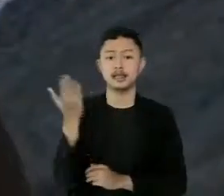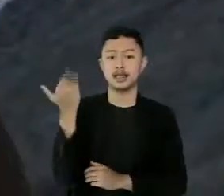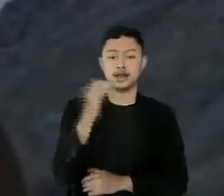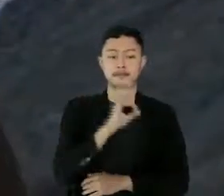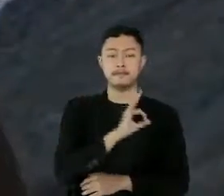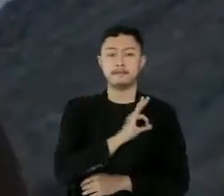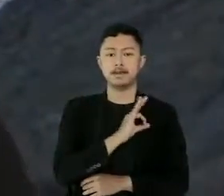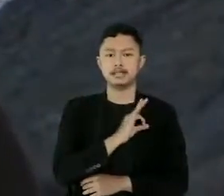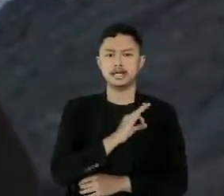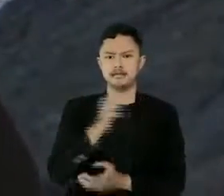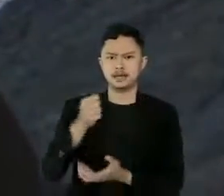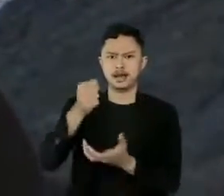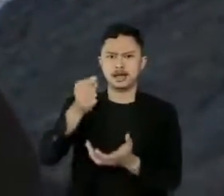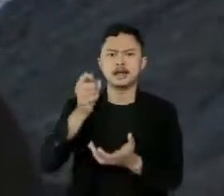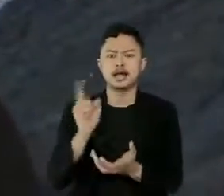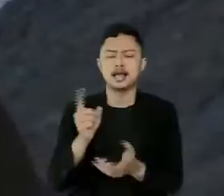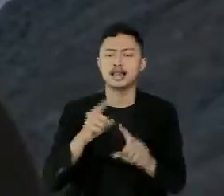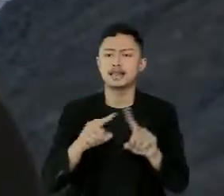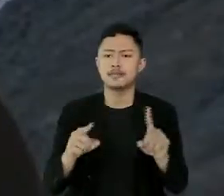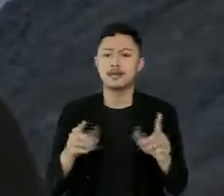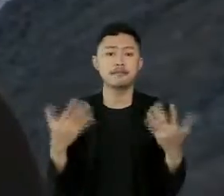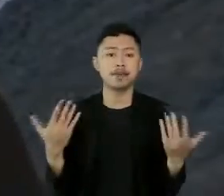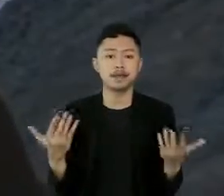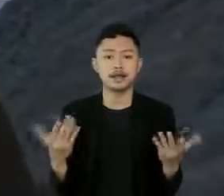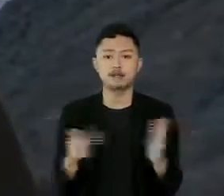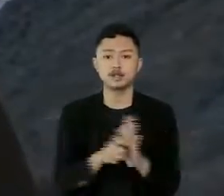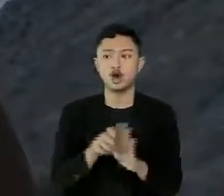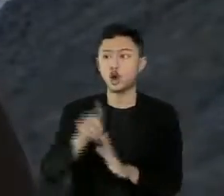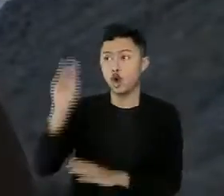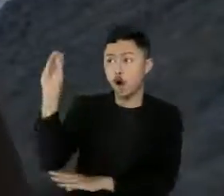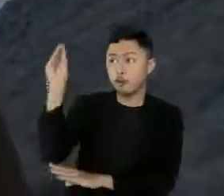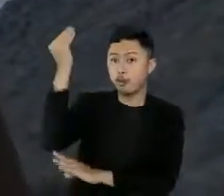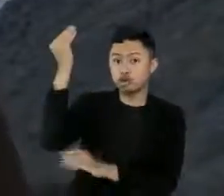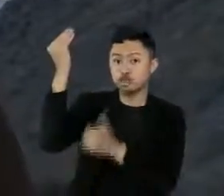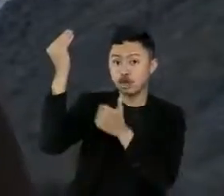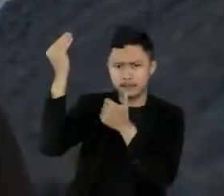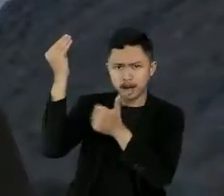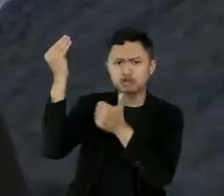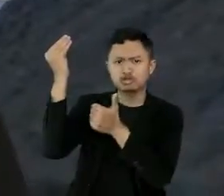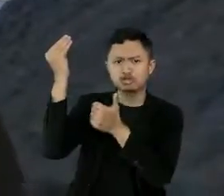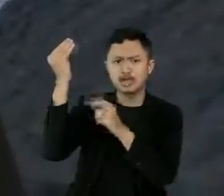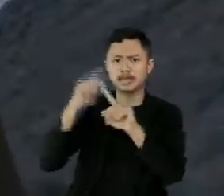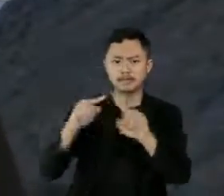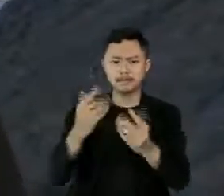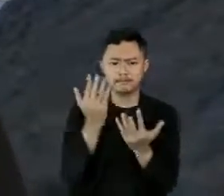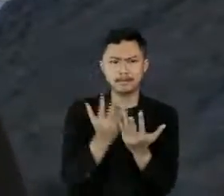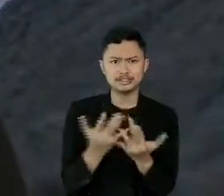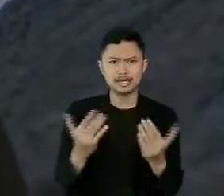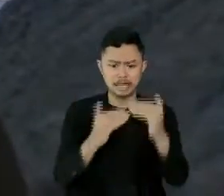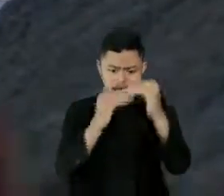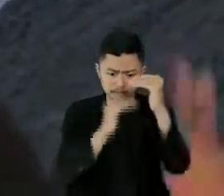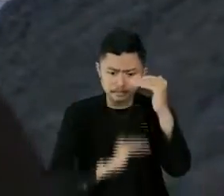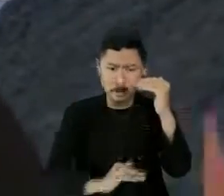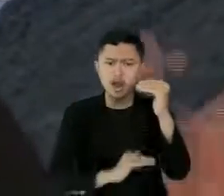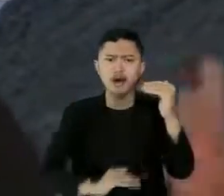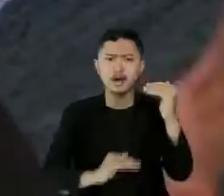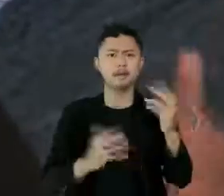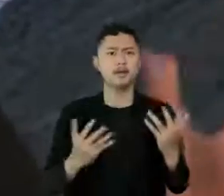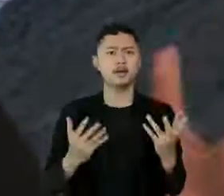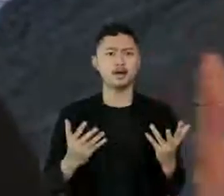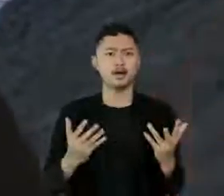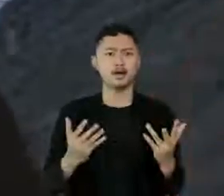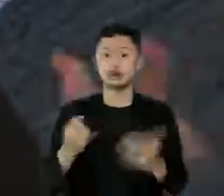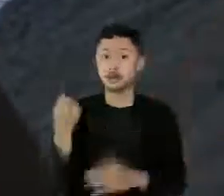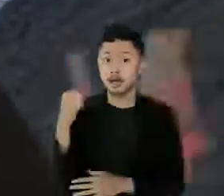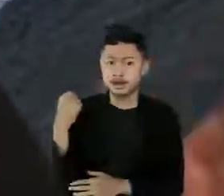satu penghargaan yang luar biasa. Tapi apalah daya kalau pimpinannya bagus, tapi kalau misalnya rakyatnya sendiri pun tidak aware gitu kan, ini kan jadi satu PR buat kita